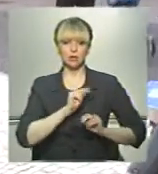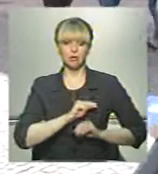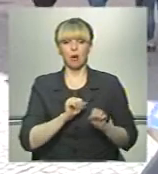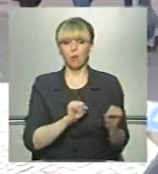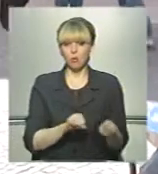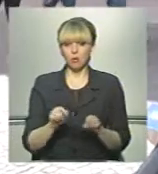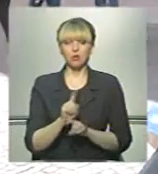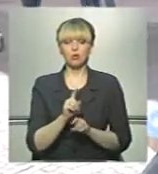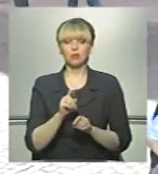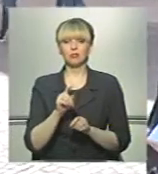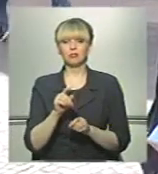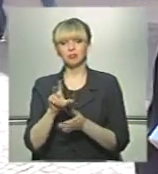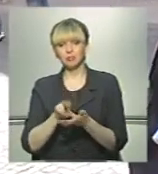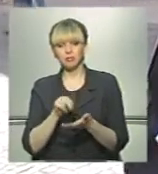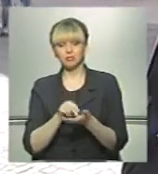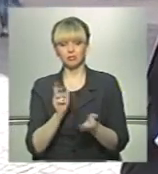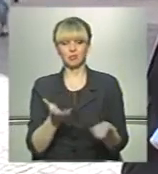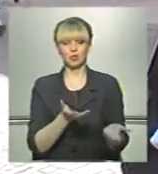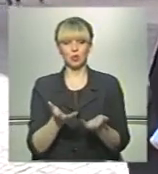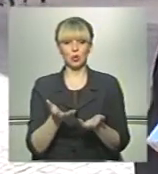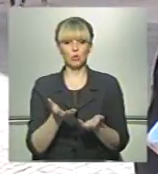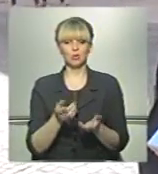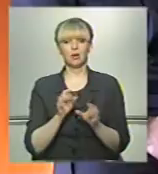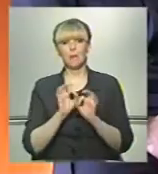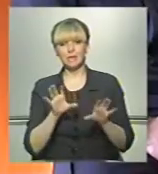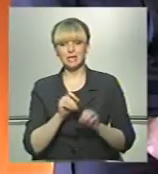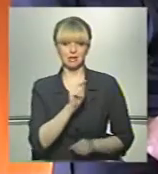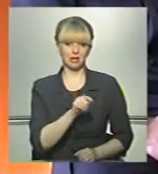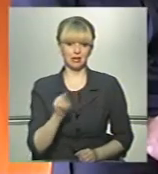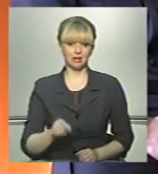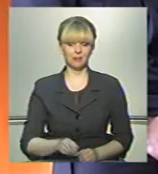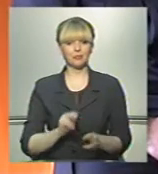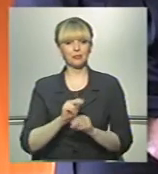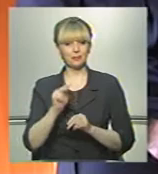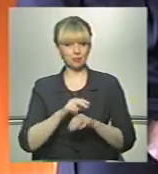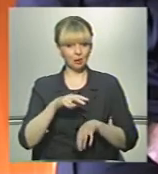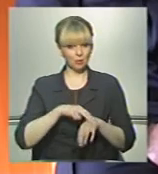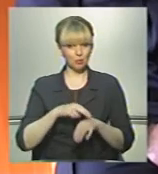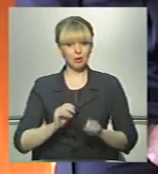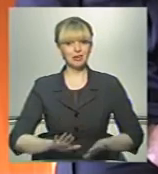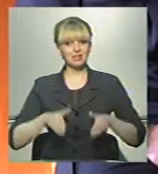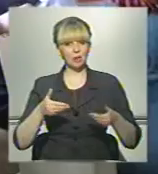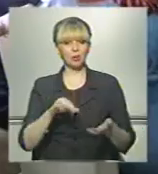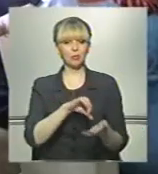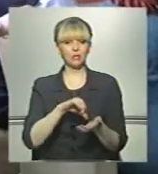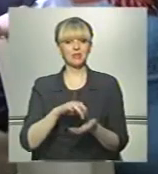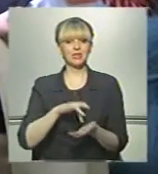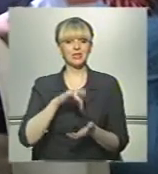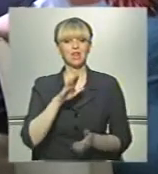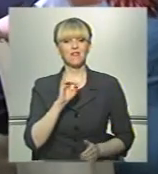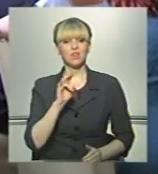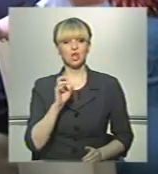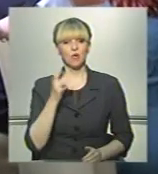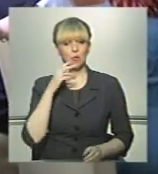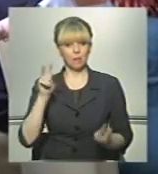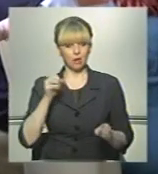можливо, щось запозичити, можливо, щось підказати її. Навчати поліціянтів запропонували представники центру «Вікно в